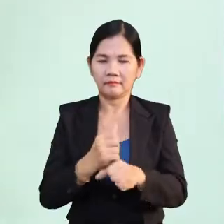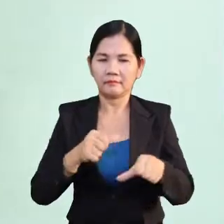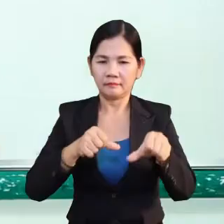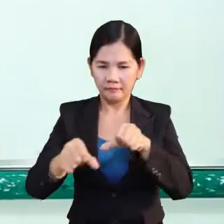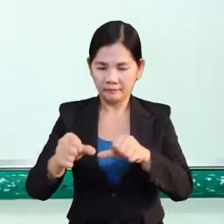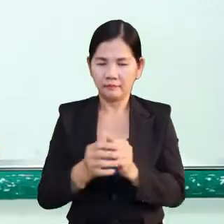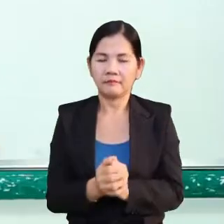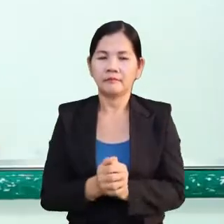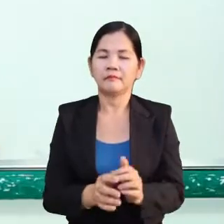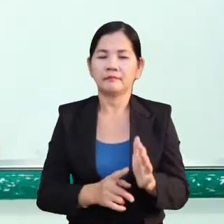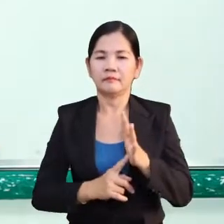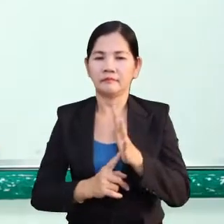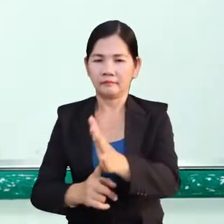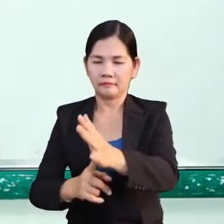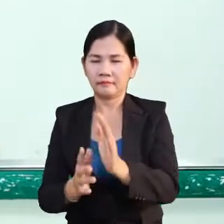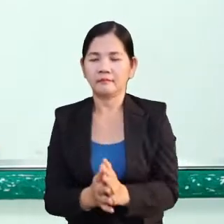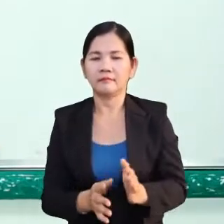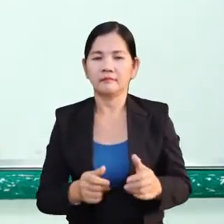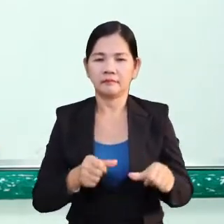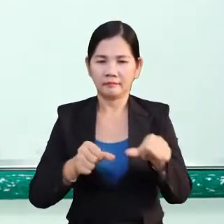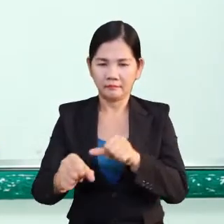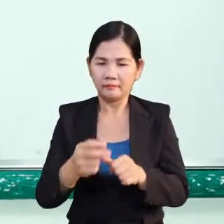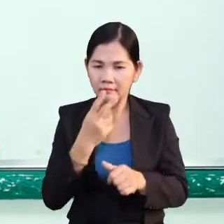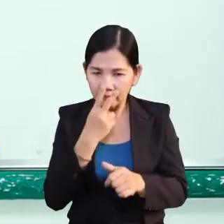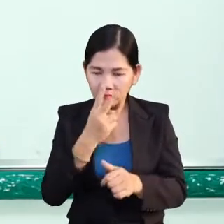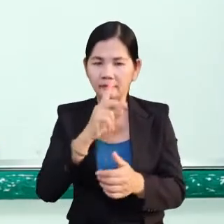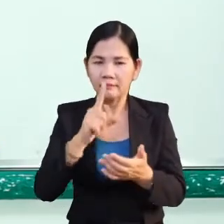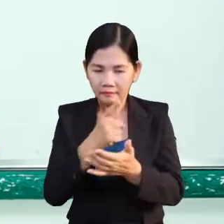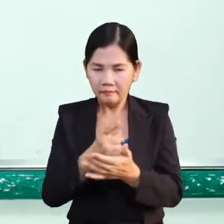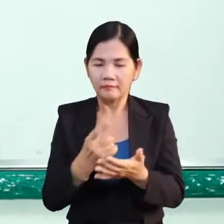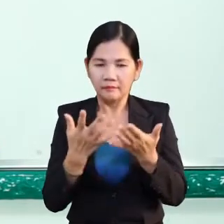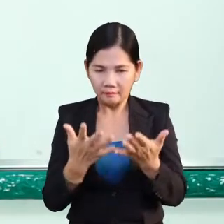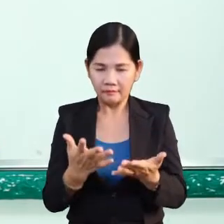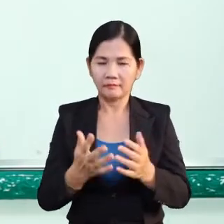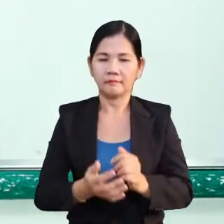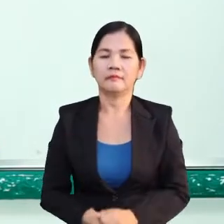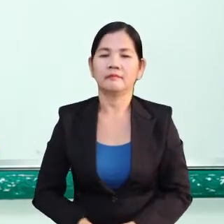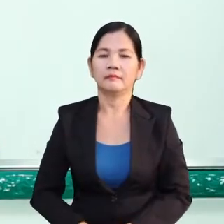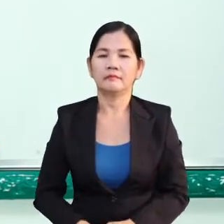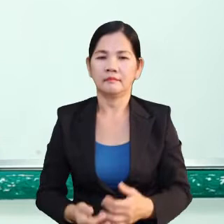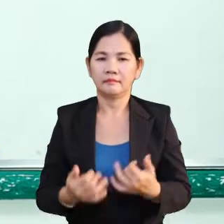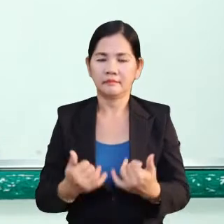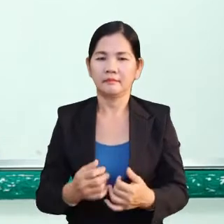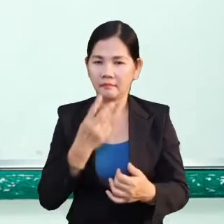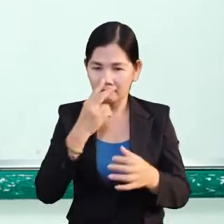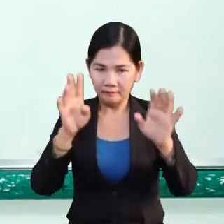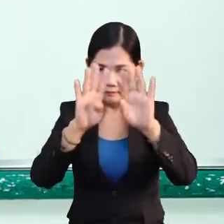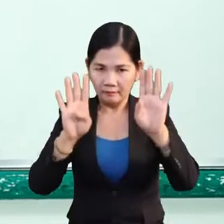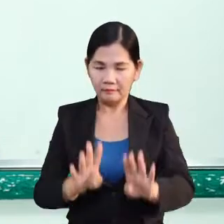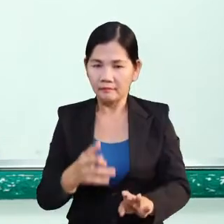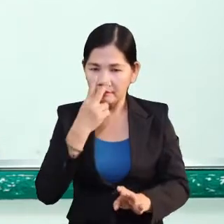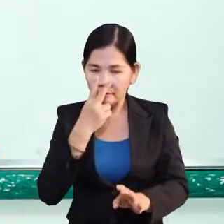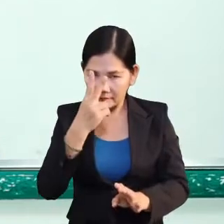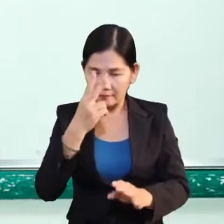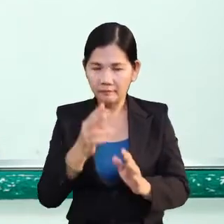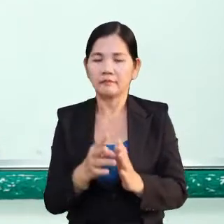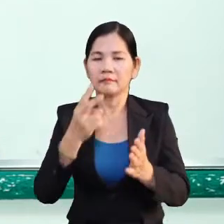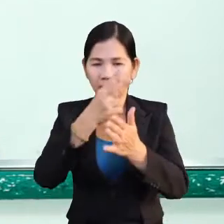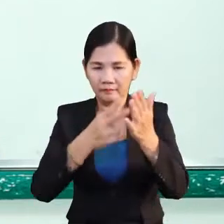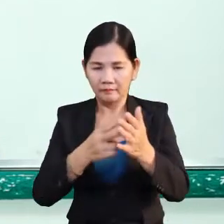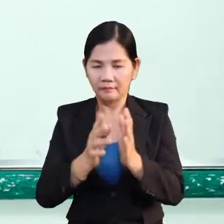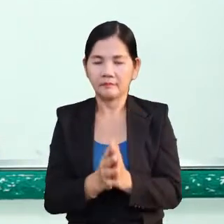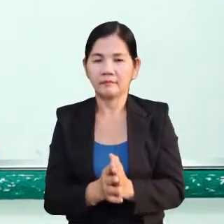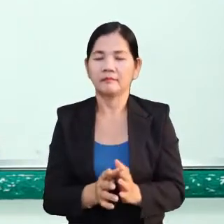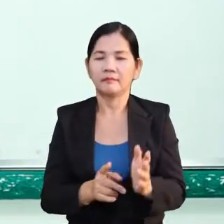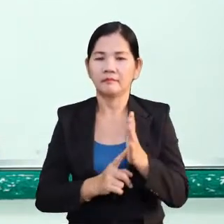អ្នកគ្រូនឹងមានអ្វីយើងមកបង្ហាញកូនកូនចាំចូលរួមមើលទាំងអស់គ្នាណាចាកូនបានមកមើលក្តារខៀនមកកូននឹងឃើញអ្វីដែលអ្នកគ្រូនឹង